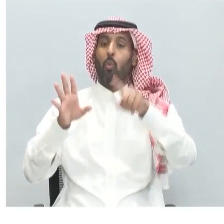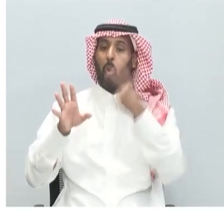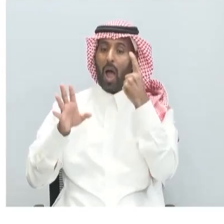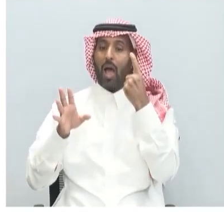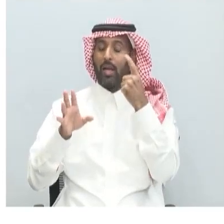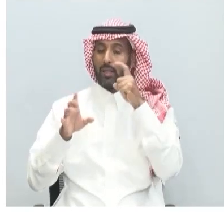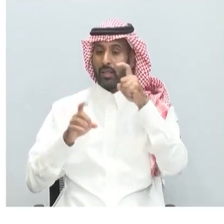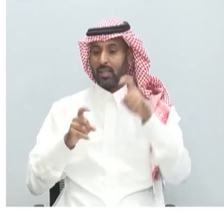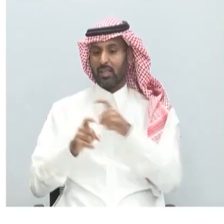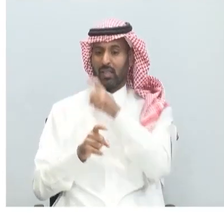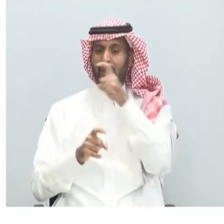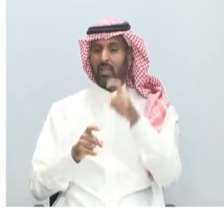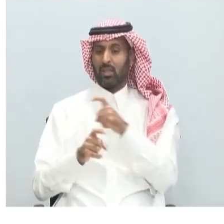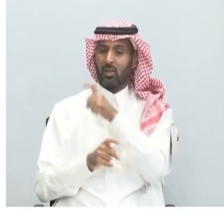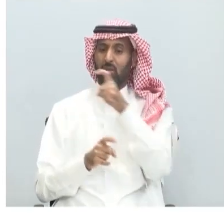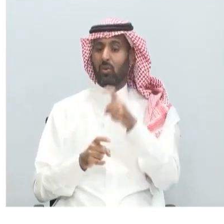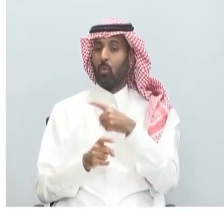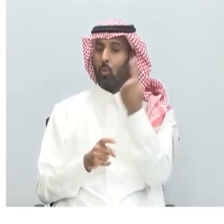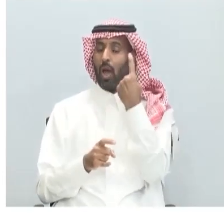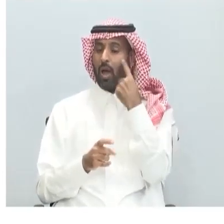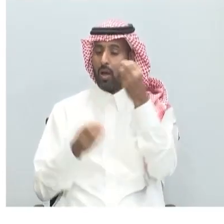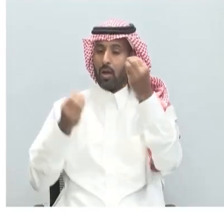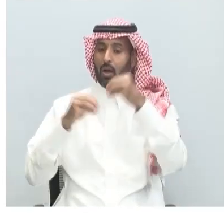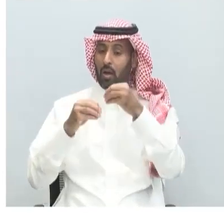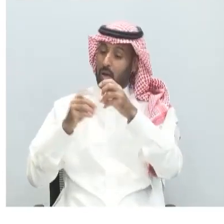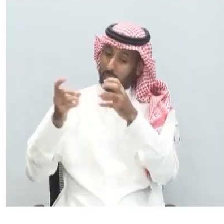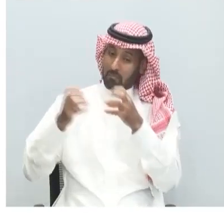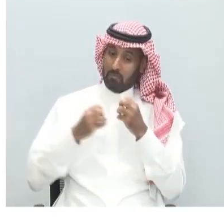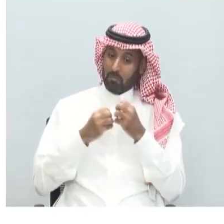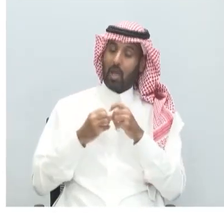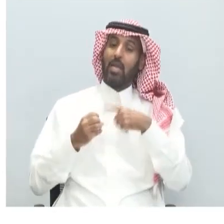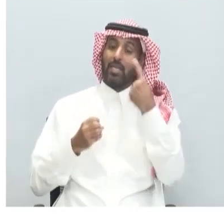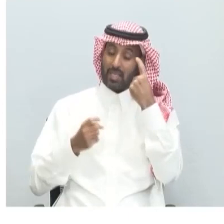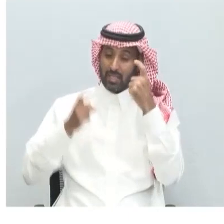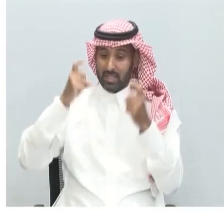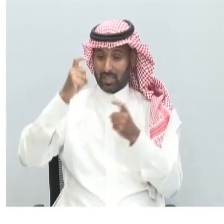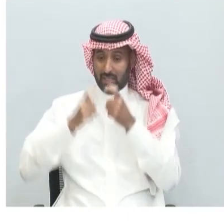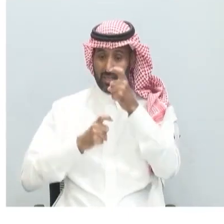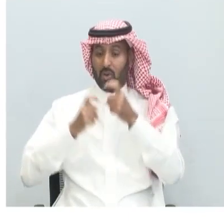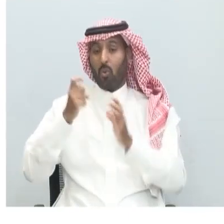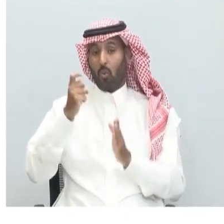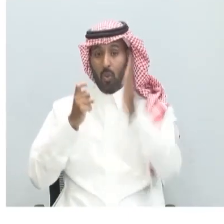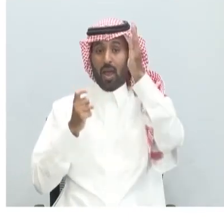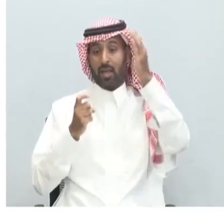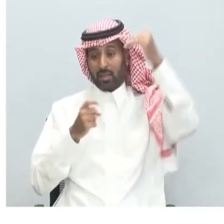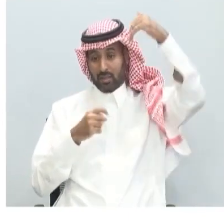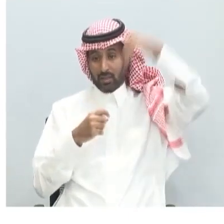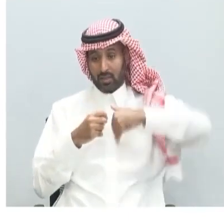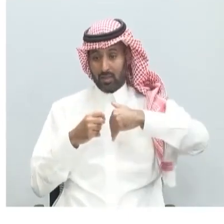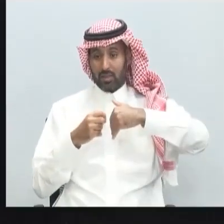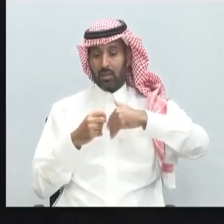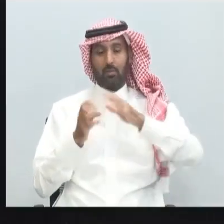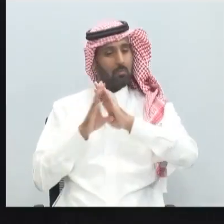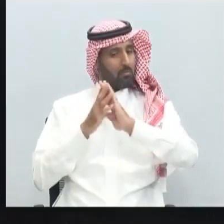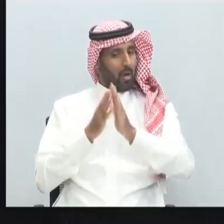واحد فقط اي يوجد لديه شاغر واحد اخر الذي يحتوي على سهمين يتجه احداهما الى الاعلى والاخر للاسفل